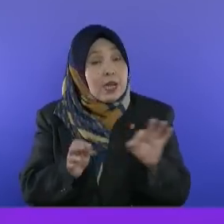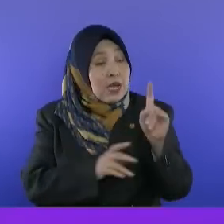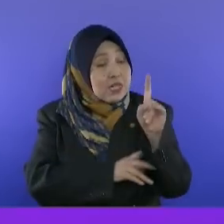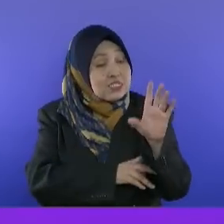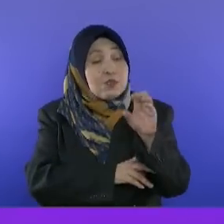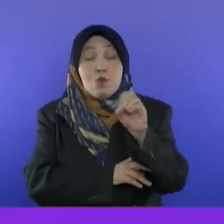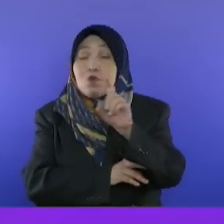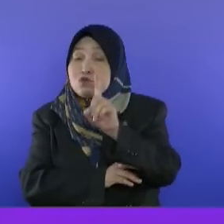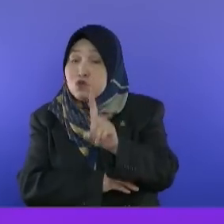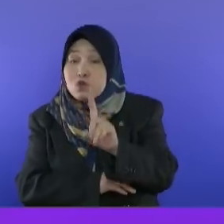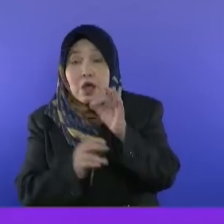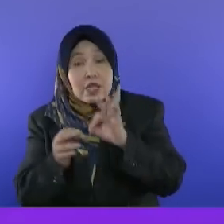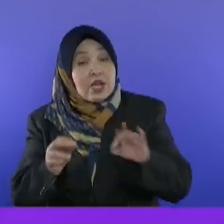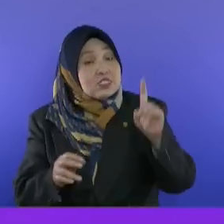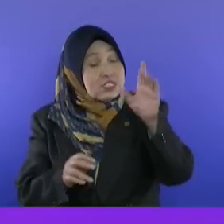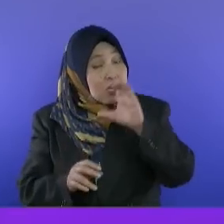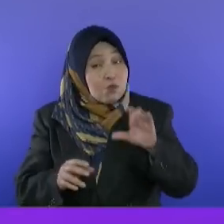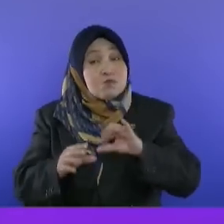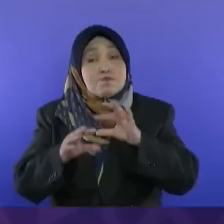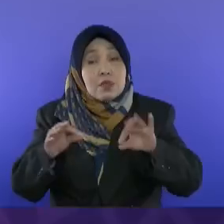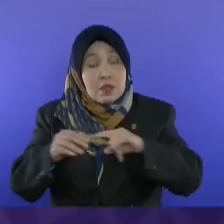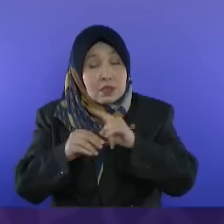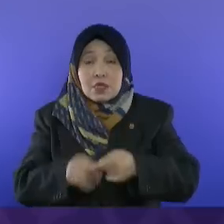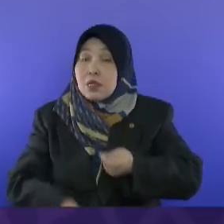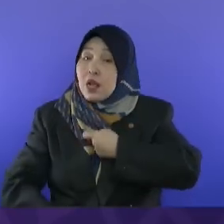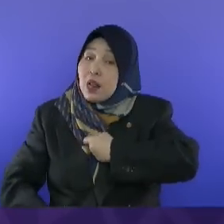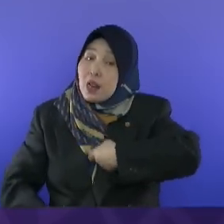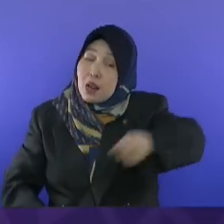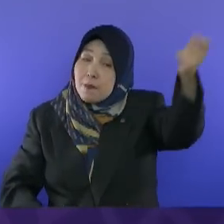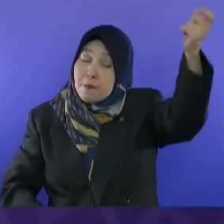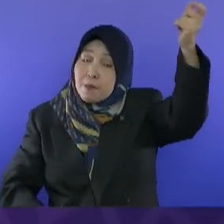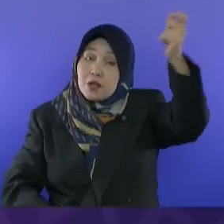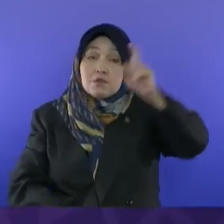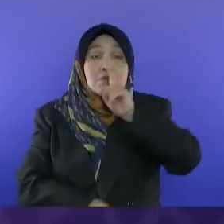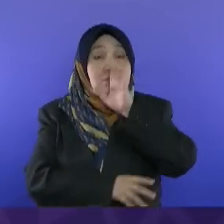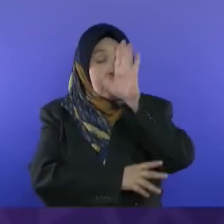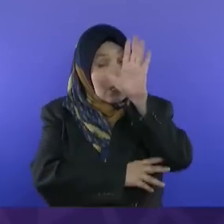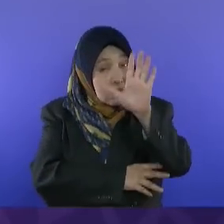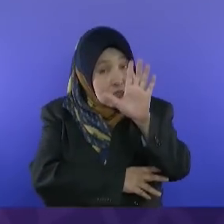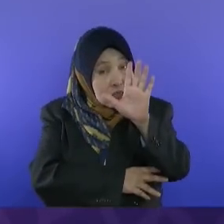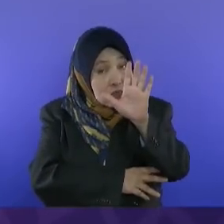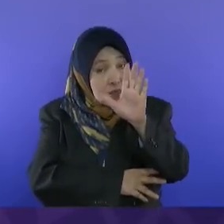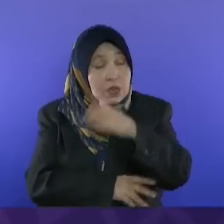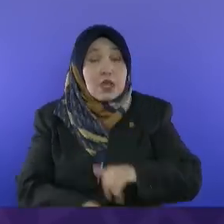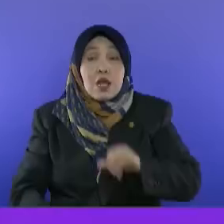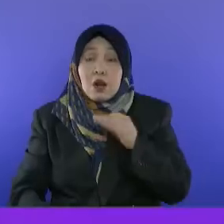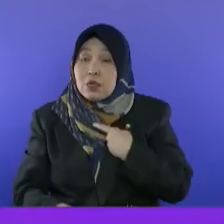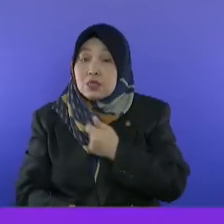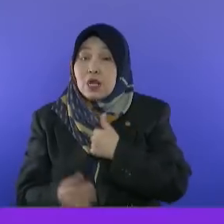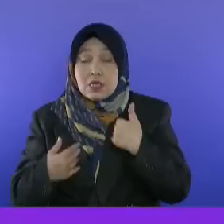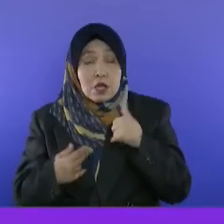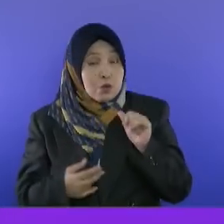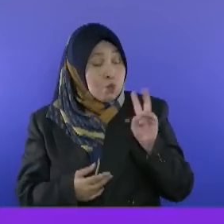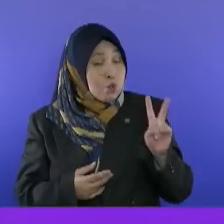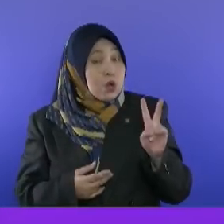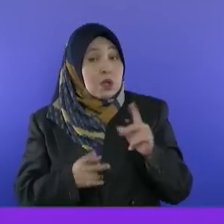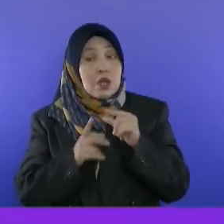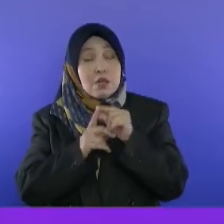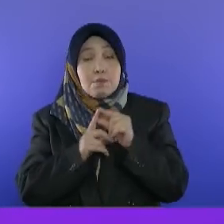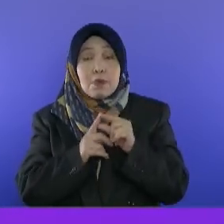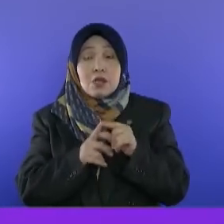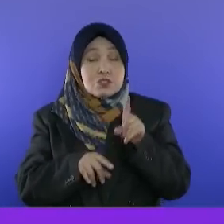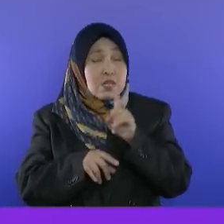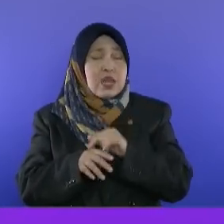101 ayat 100 bercakap tentang lempar janji ya perjanjian ya kalau kita ini ada dua kalimat syahadat adalah